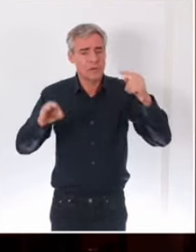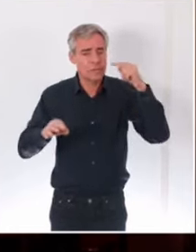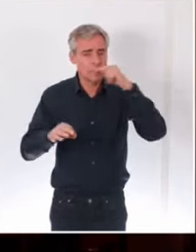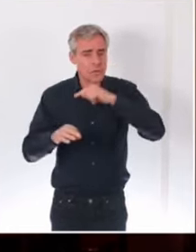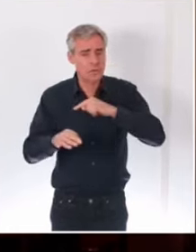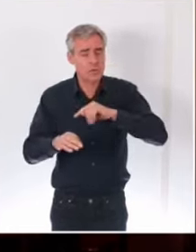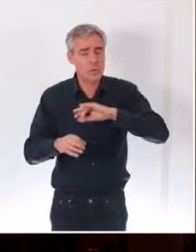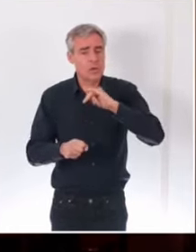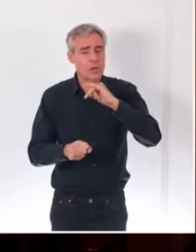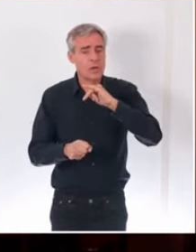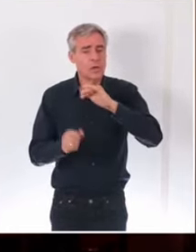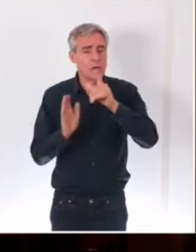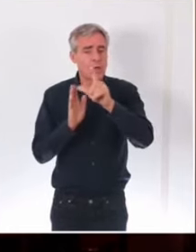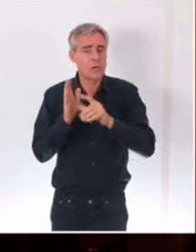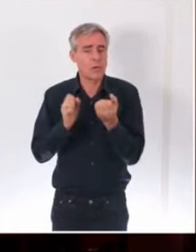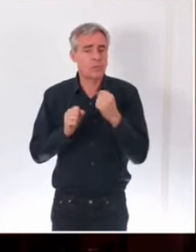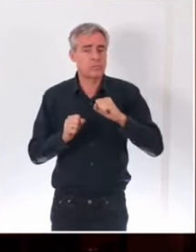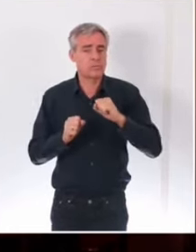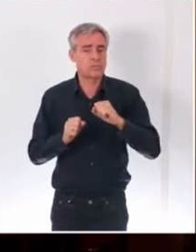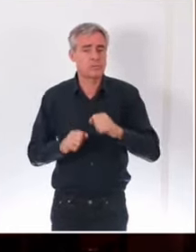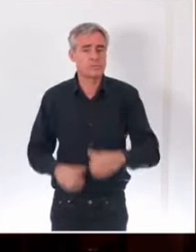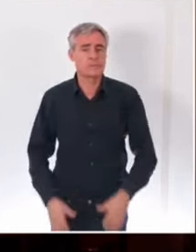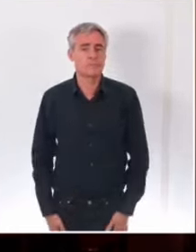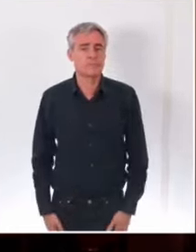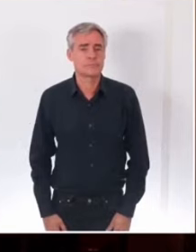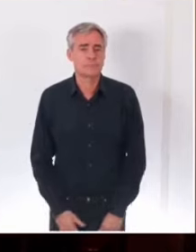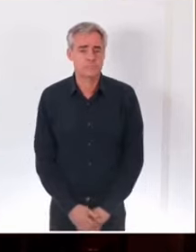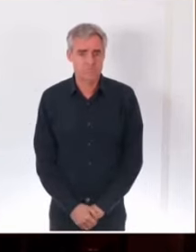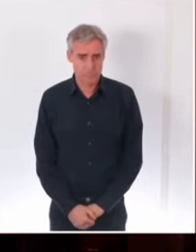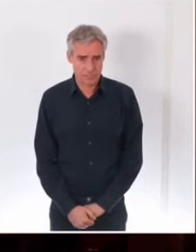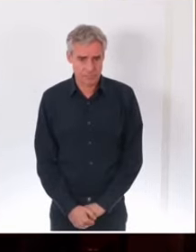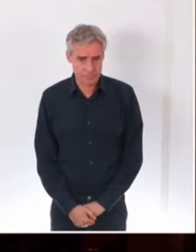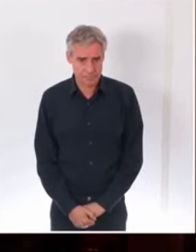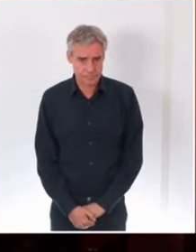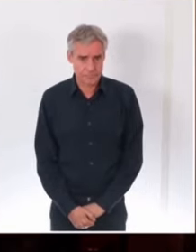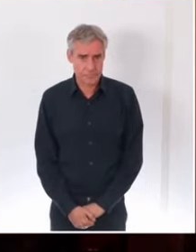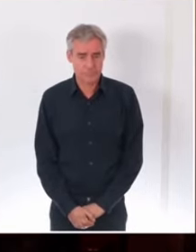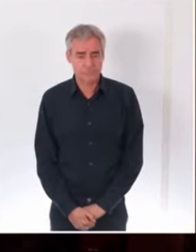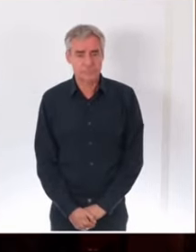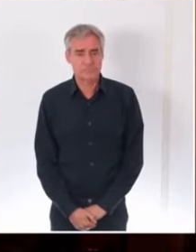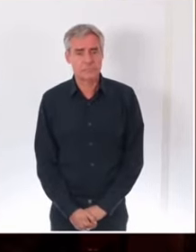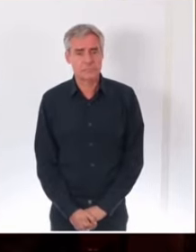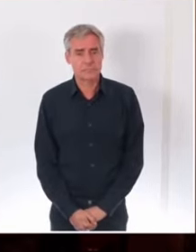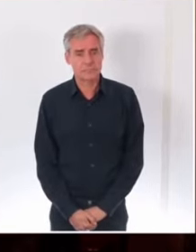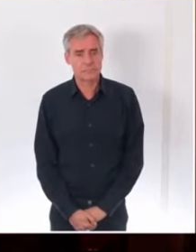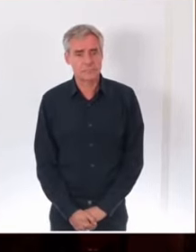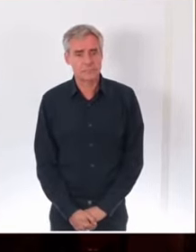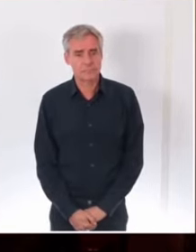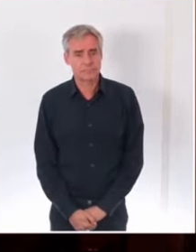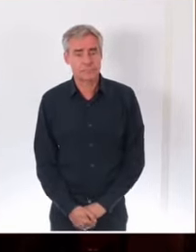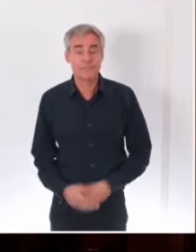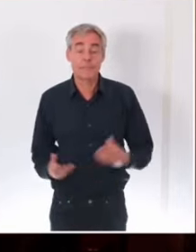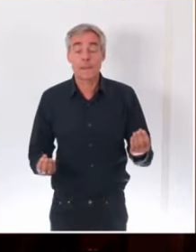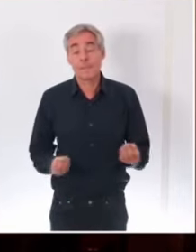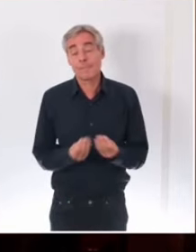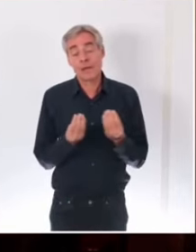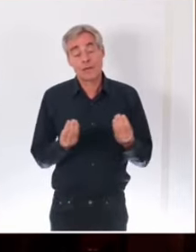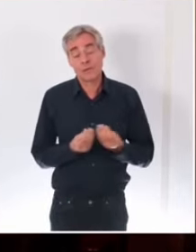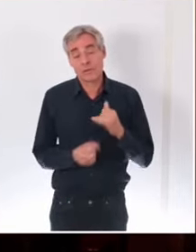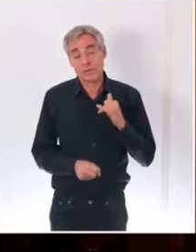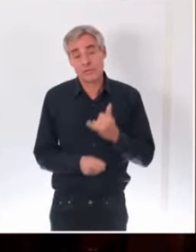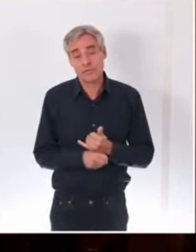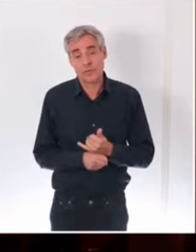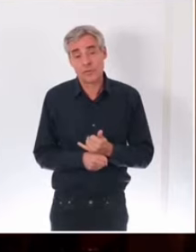illégales sur le mur du Palais Rohan. Je serais enfin très heureux de penser, malheureusement ce n'est pas le cas, que jamais un